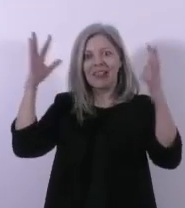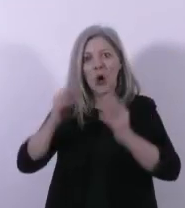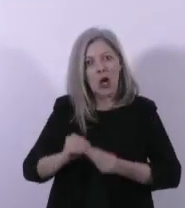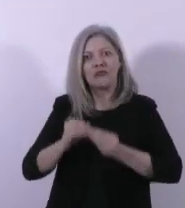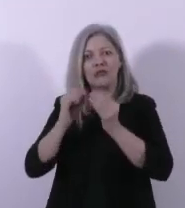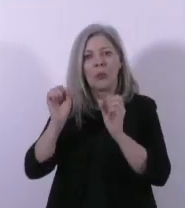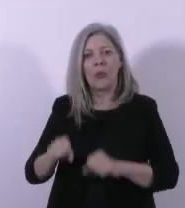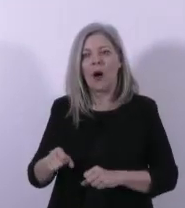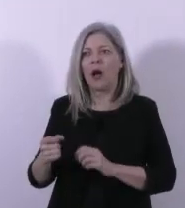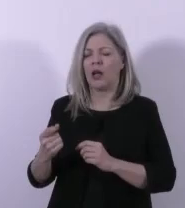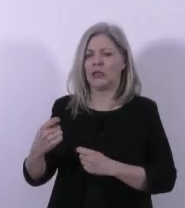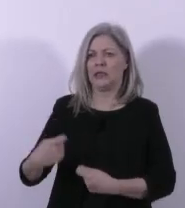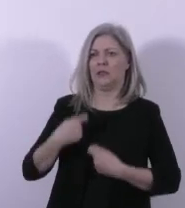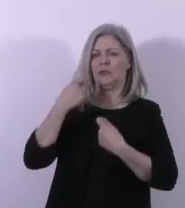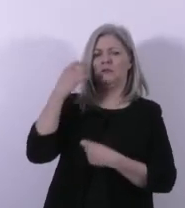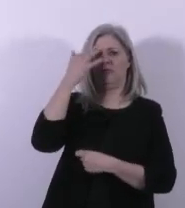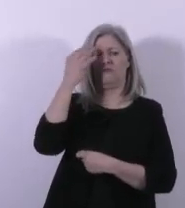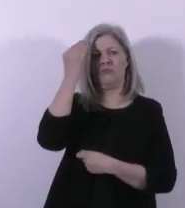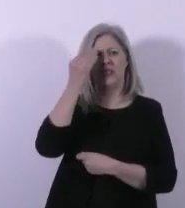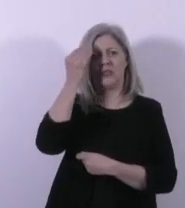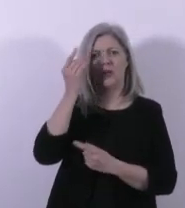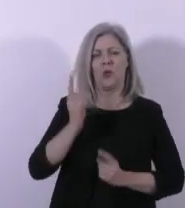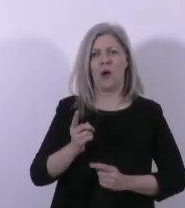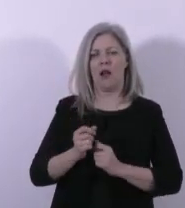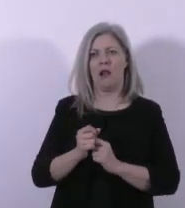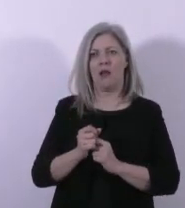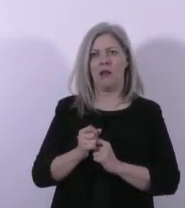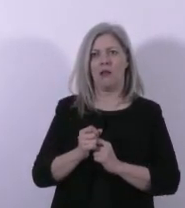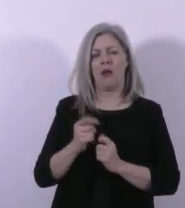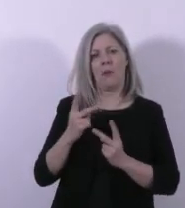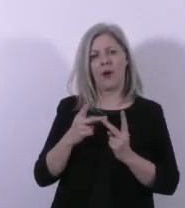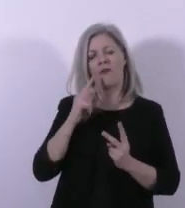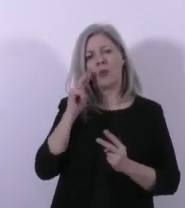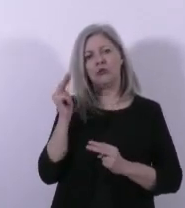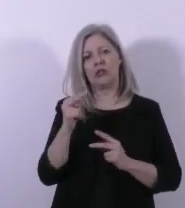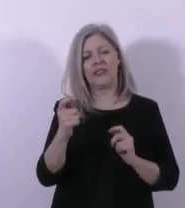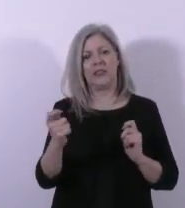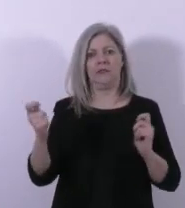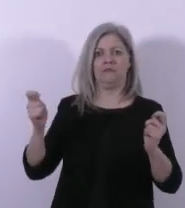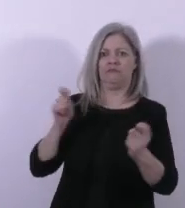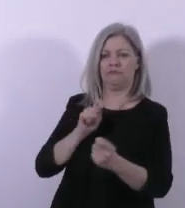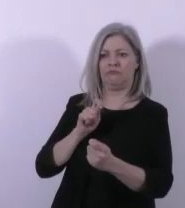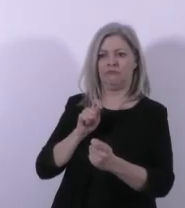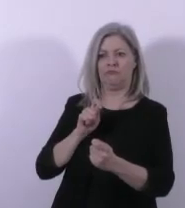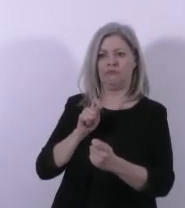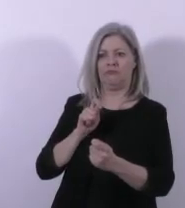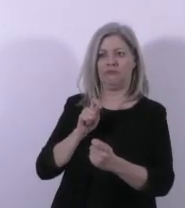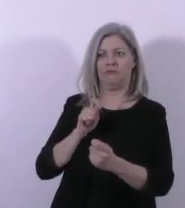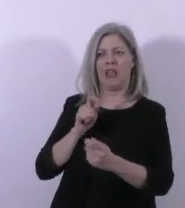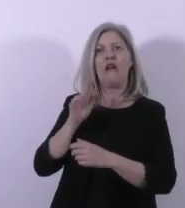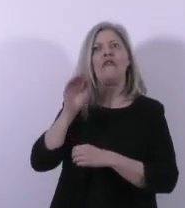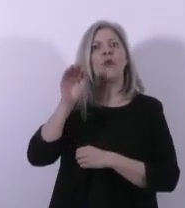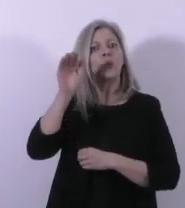una domanda. Ma se invertendo l'ordine del fattore io cambio questa scritta e perciò il